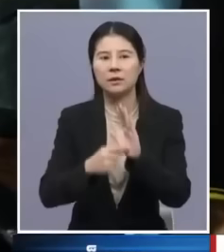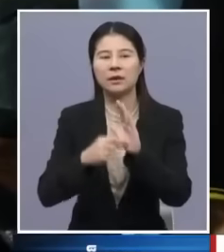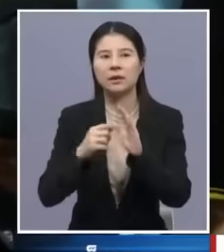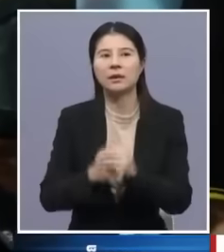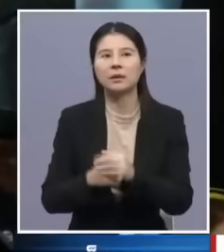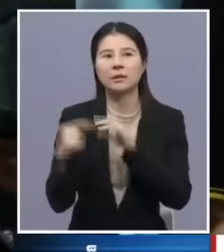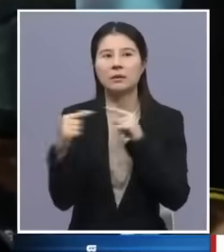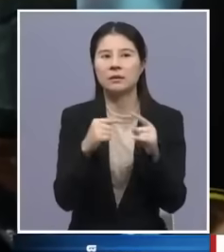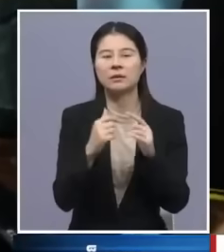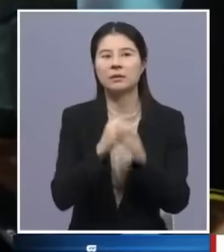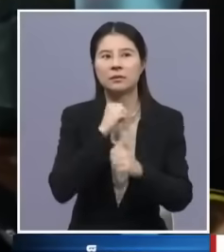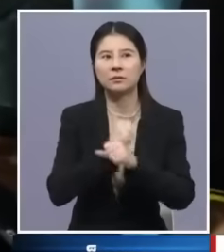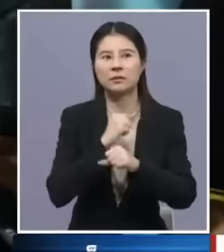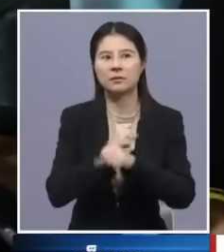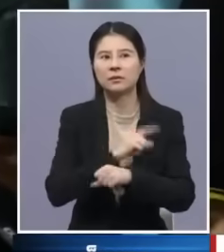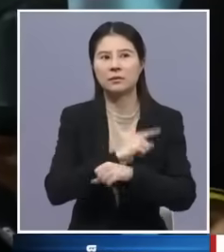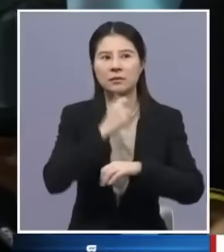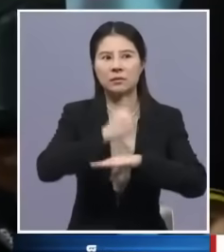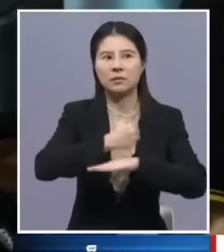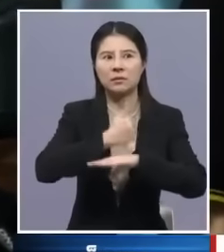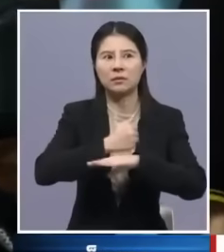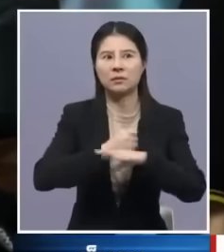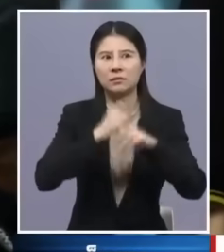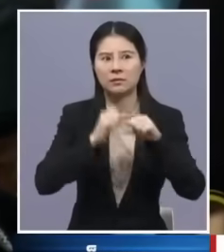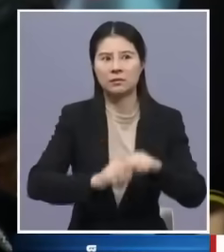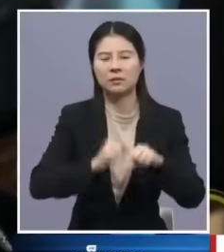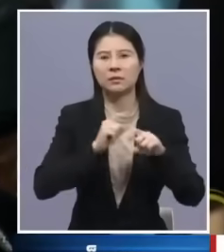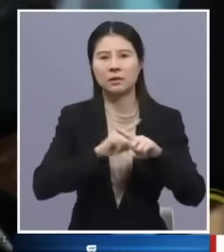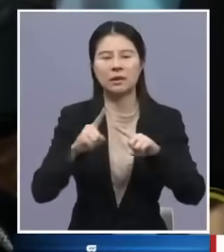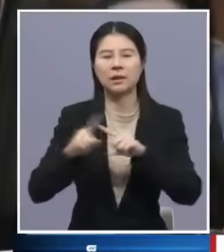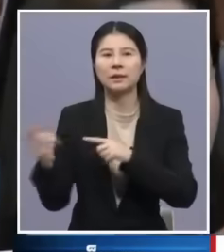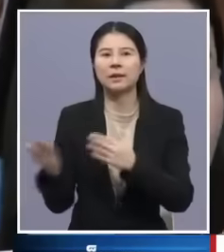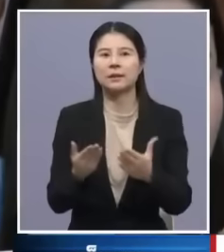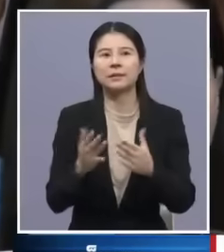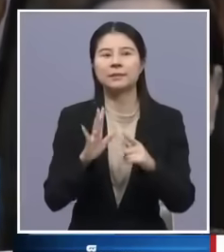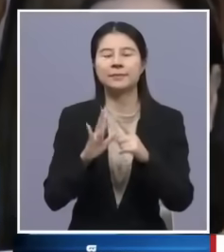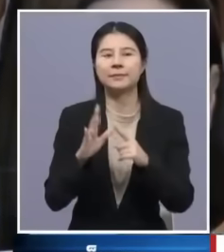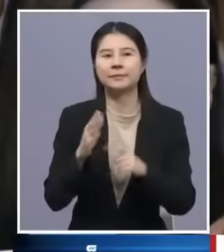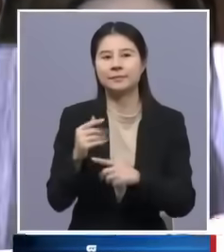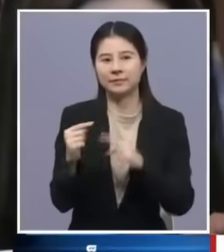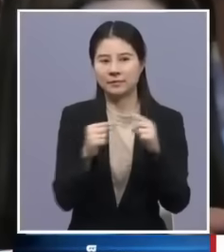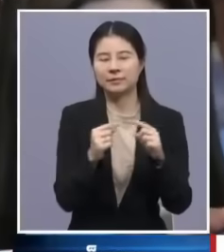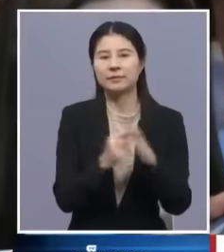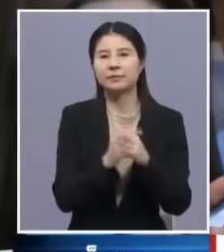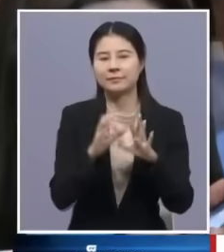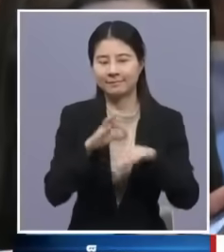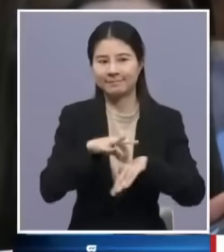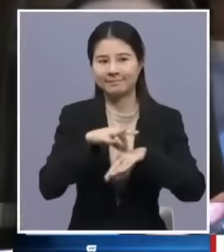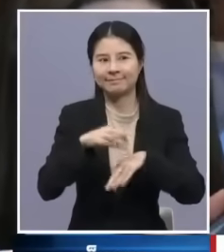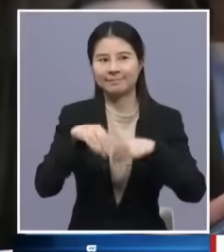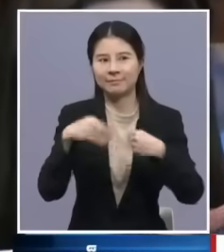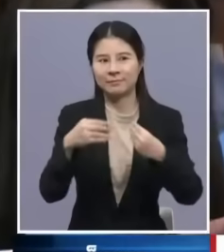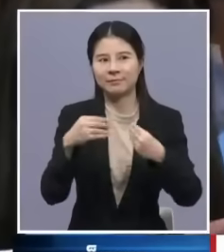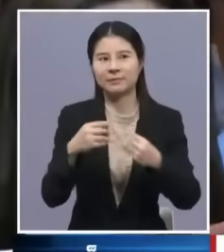เป็นหัวหน้าพรรคและคาดว่าในช่วงเย็นวันนี้จะนำมติดังกล่าวไปเรียนเชิญนายเฉลิมชัยให้มารับตำแหน่งหัวหน้าพรรคด้วย